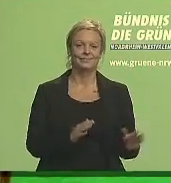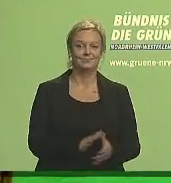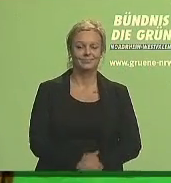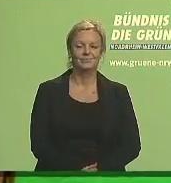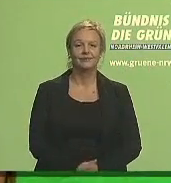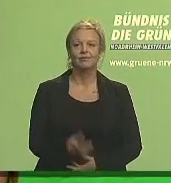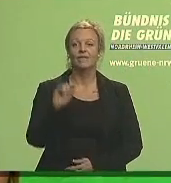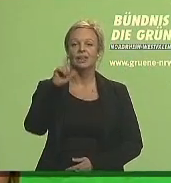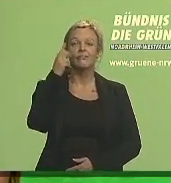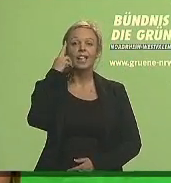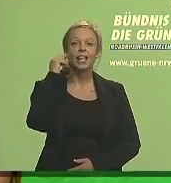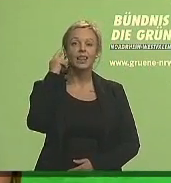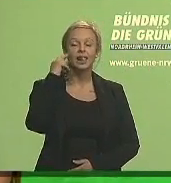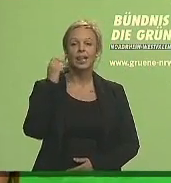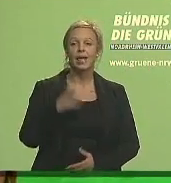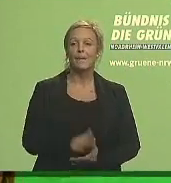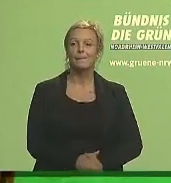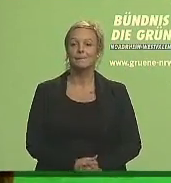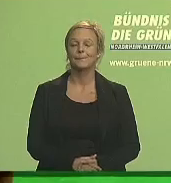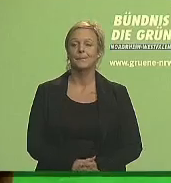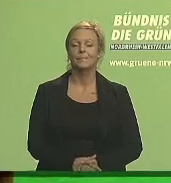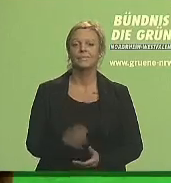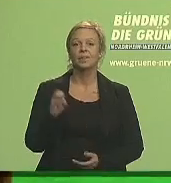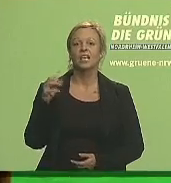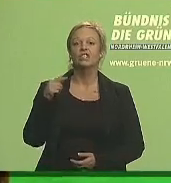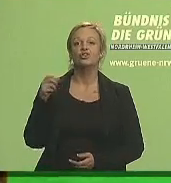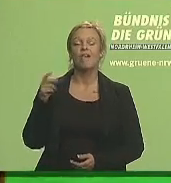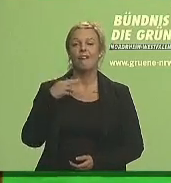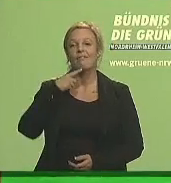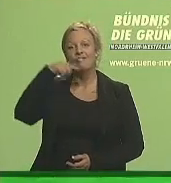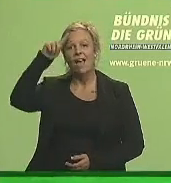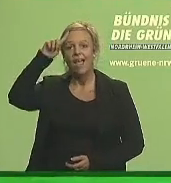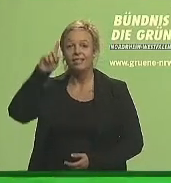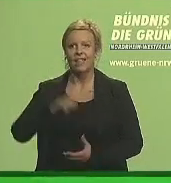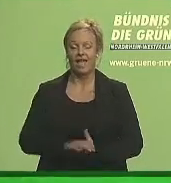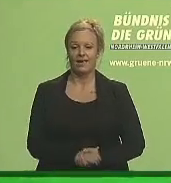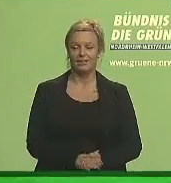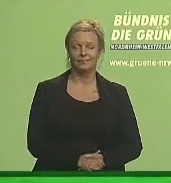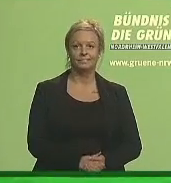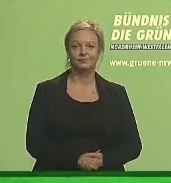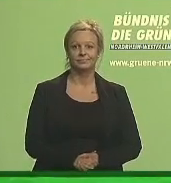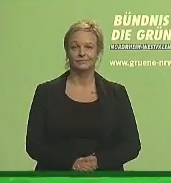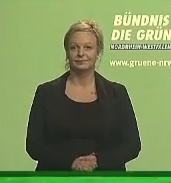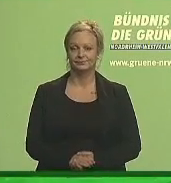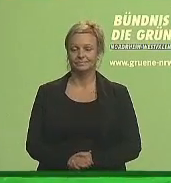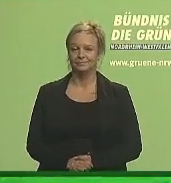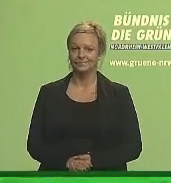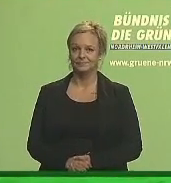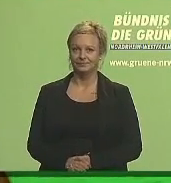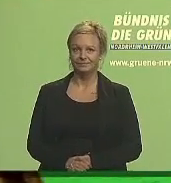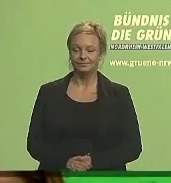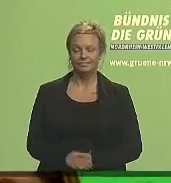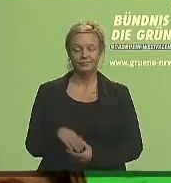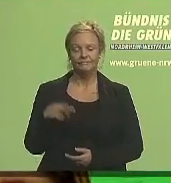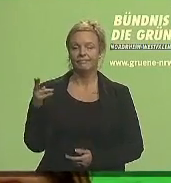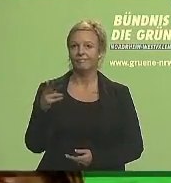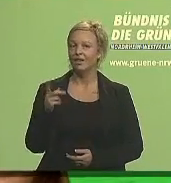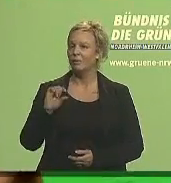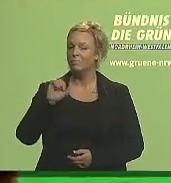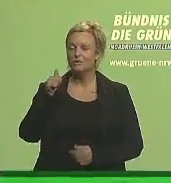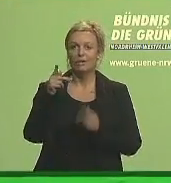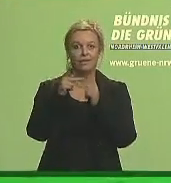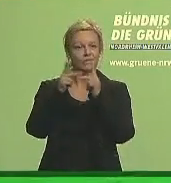Der zweite Name, der dazu erwähnen wäre, wäre der Stefan Freitag. Also das ist wirklich eine besondere Konzeption, wird